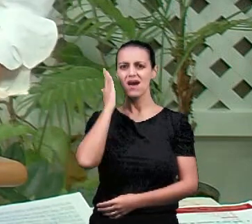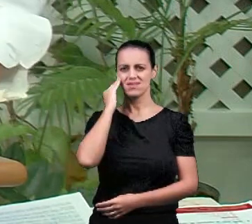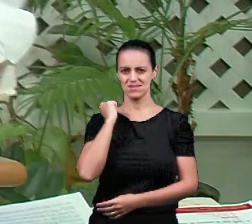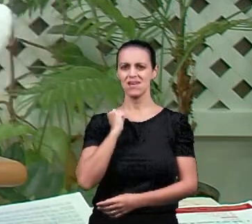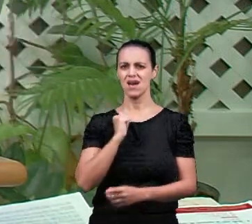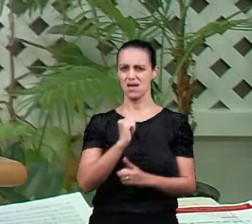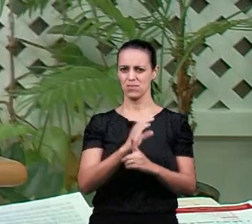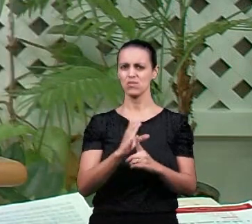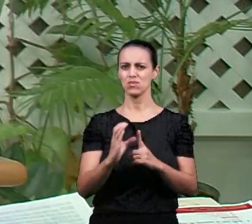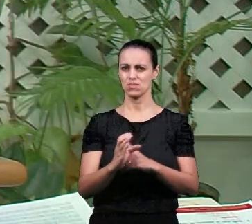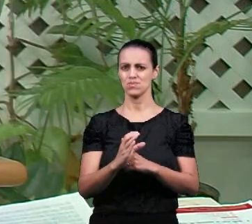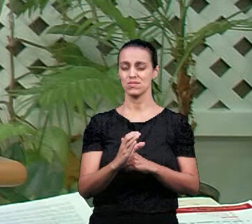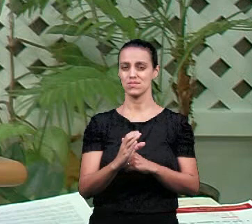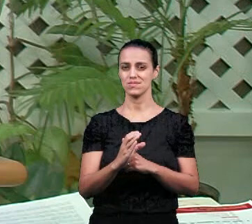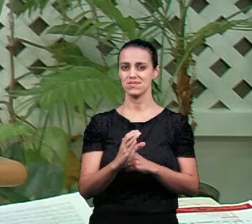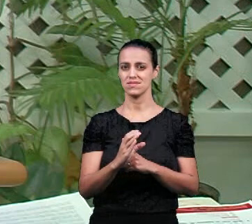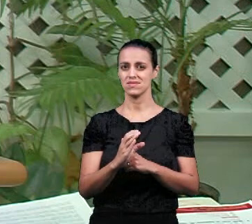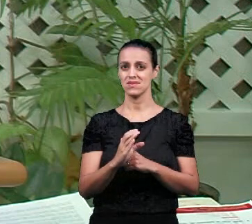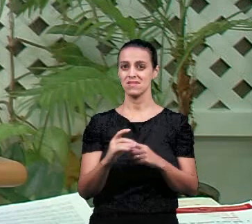Et cela